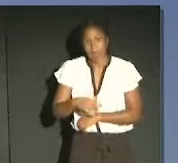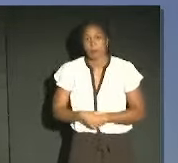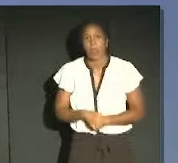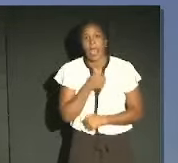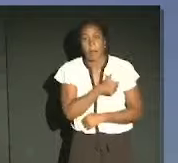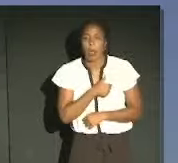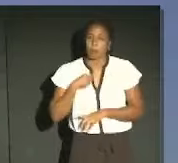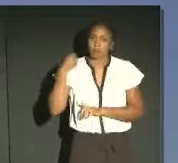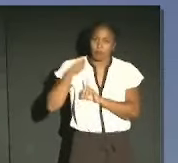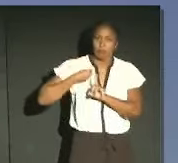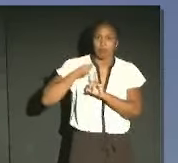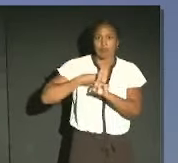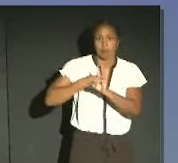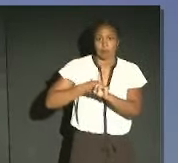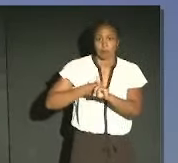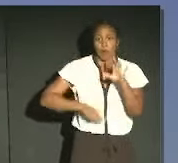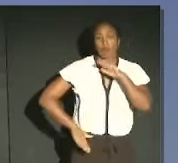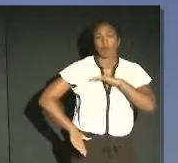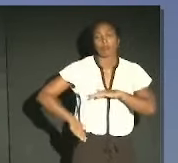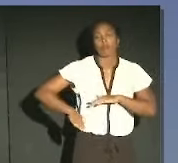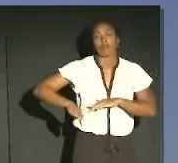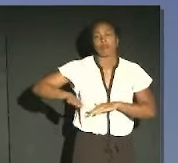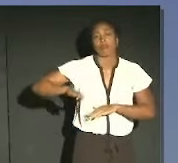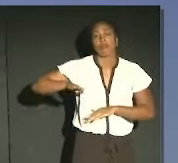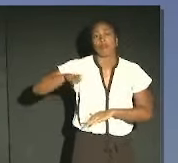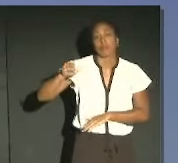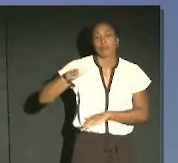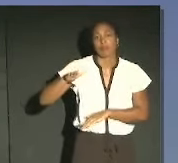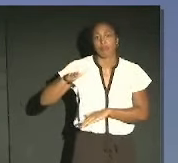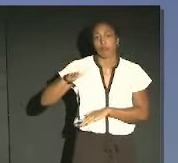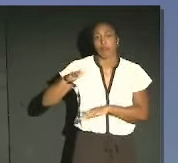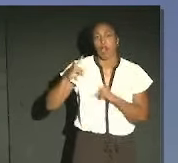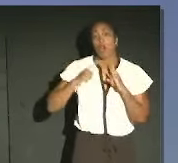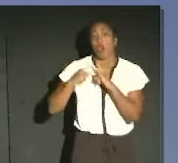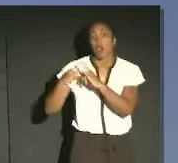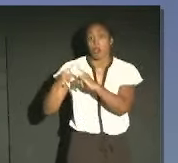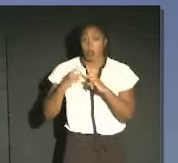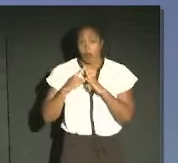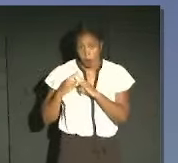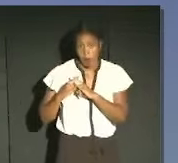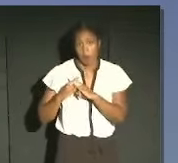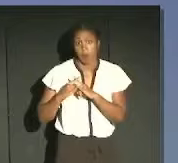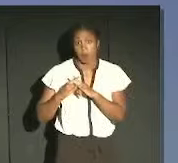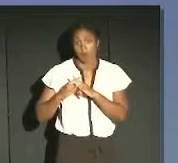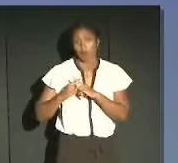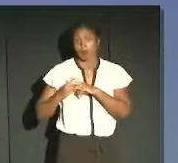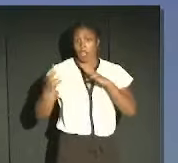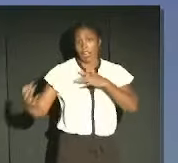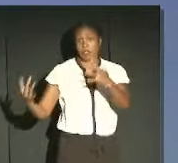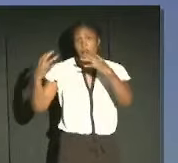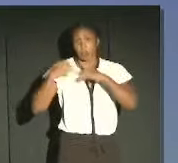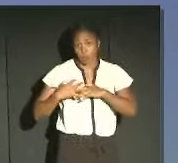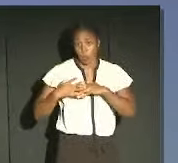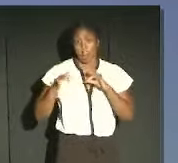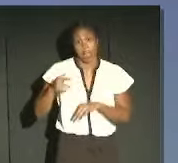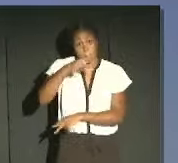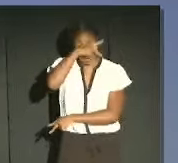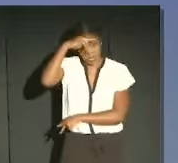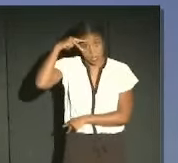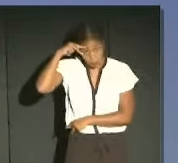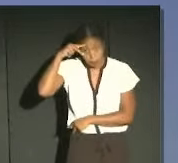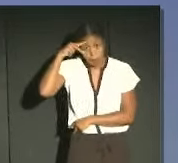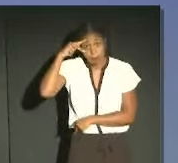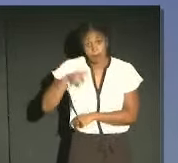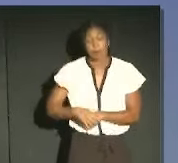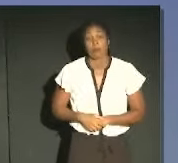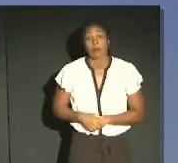qui a d'abord grandi dans les camps de réfugiés palestiniens en Syrie puisque ses grands-parents ont dû fuir la Palestine suite à la